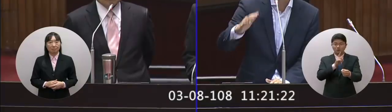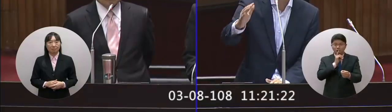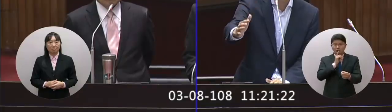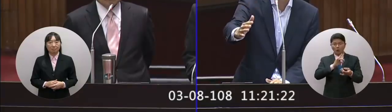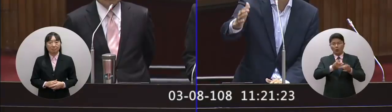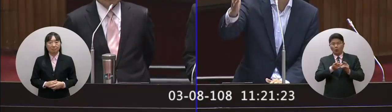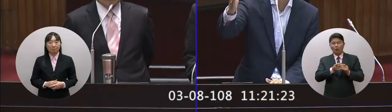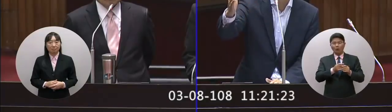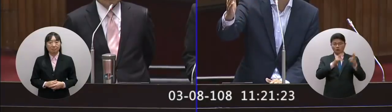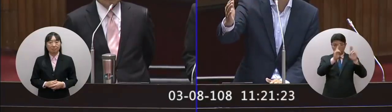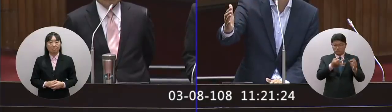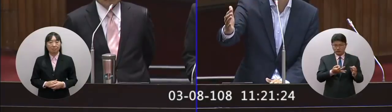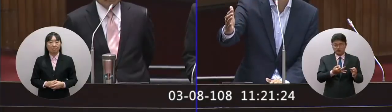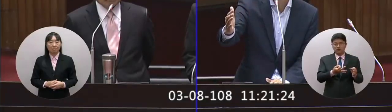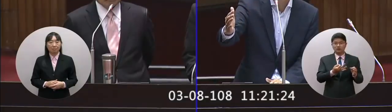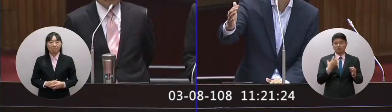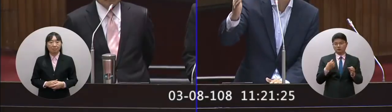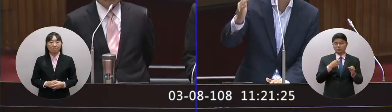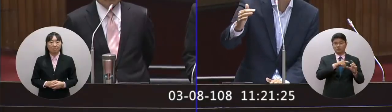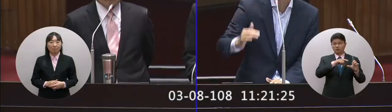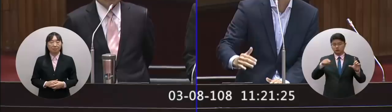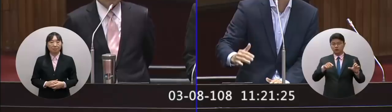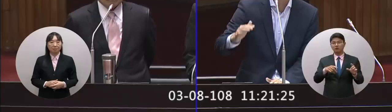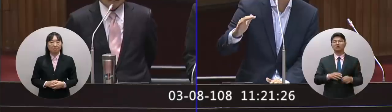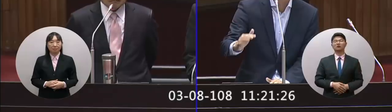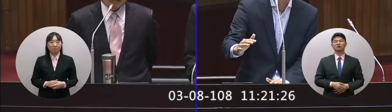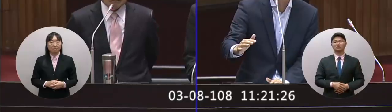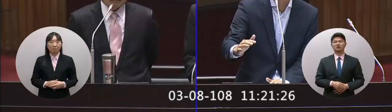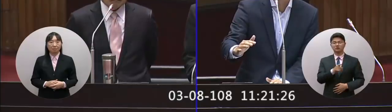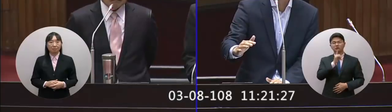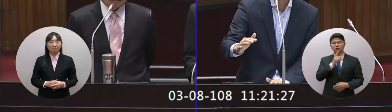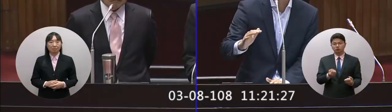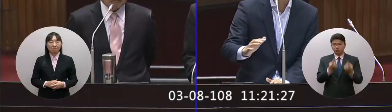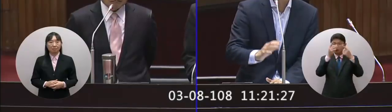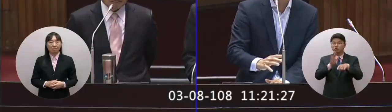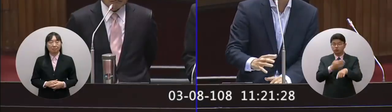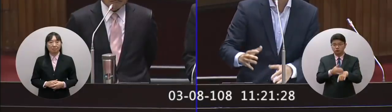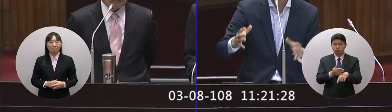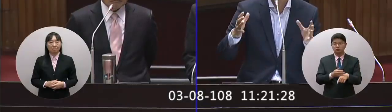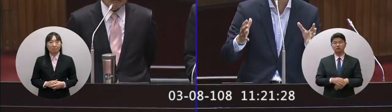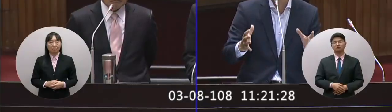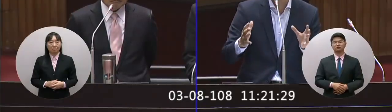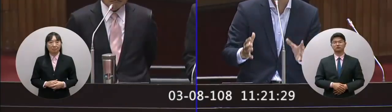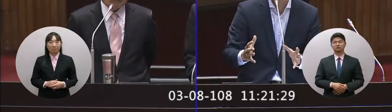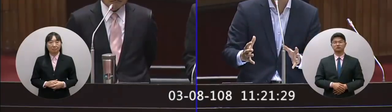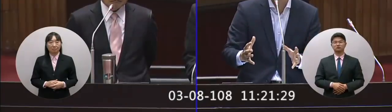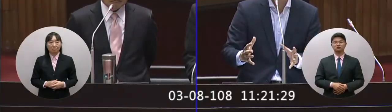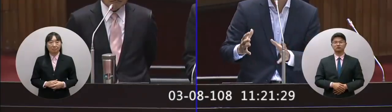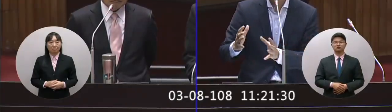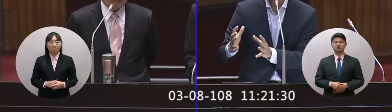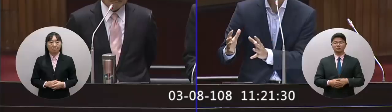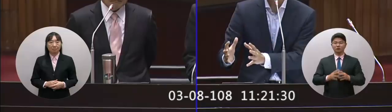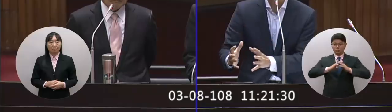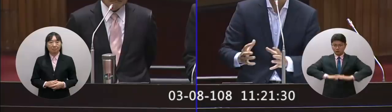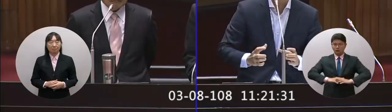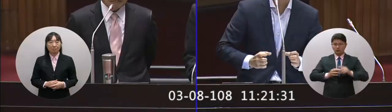涨，台电已经说要合理的反映电价，但是院长在这边说不会涨，但是事实上稳定基金